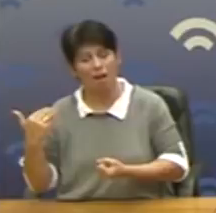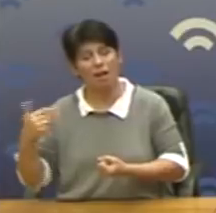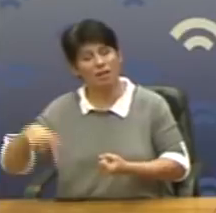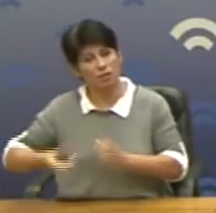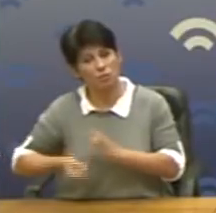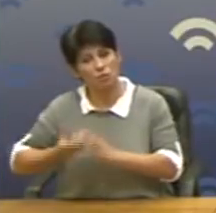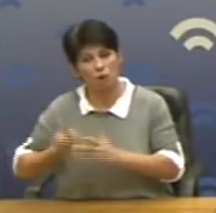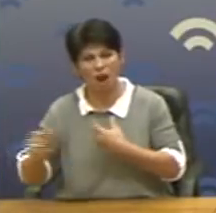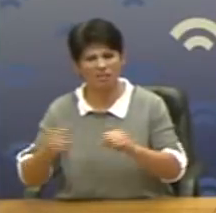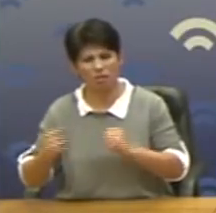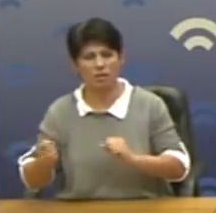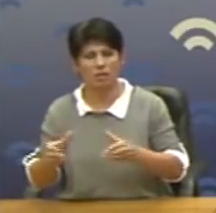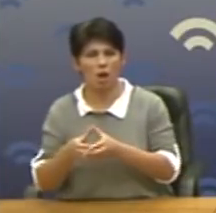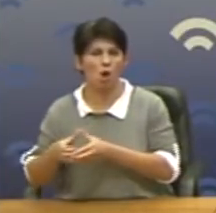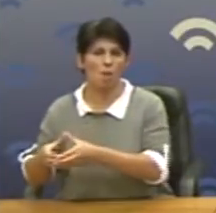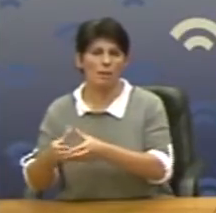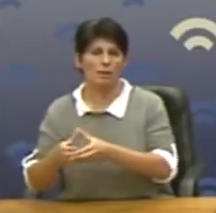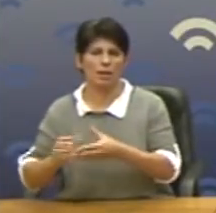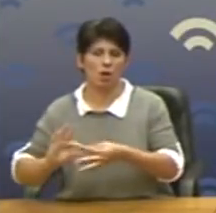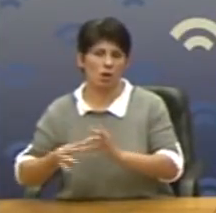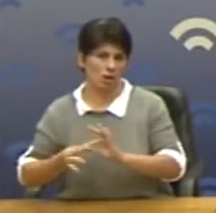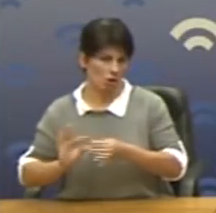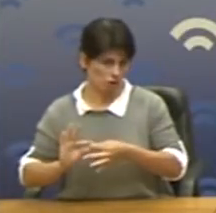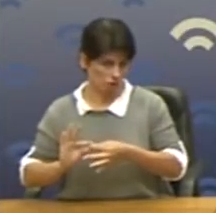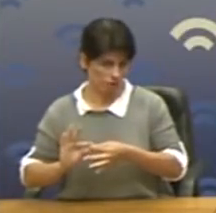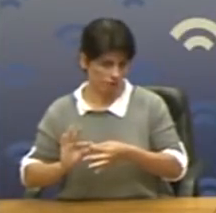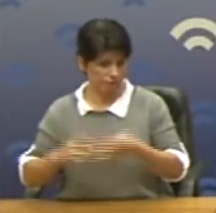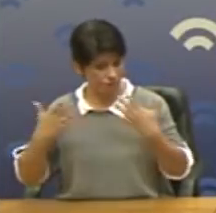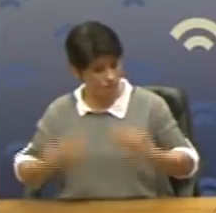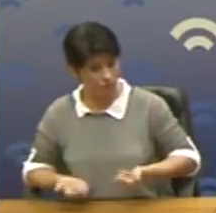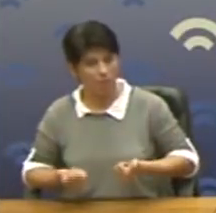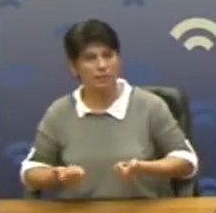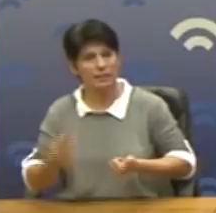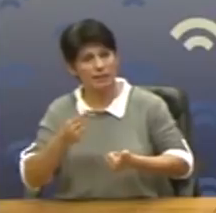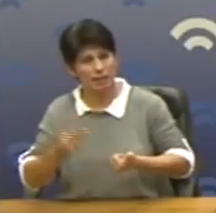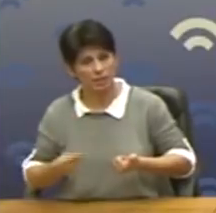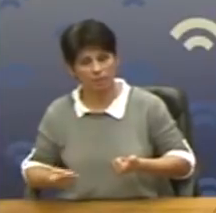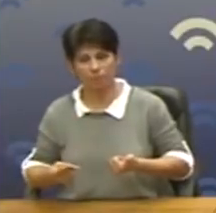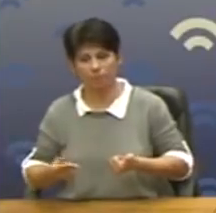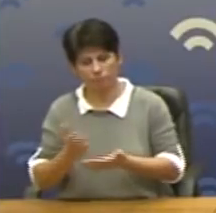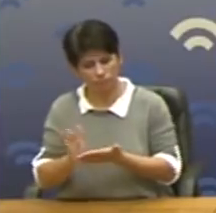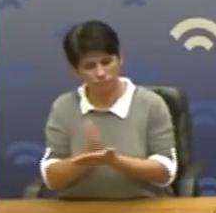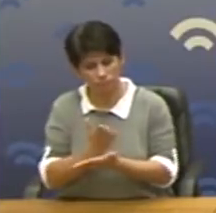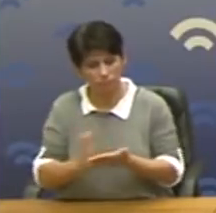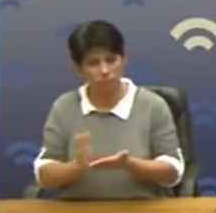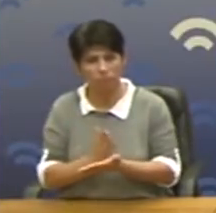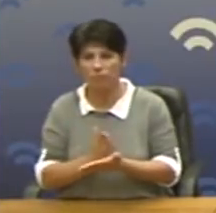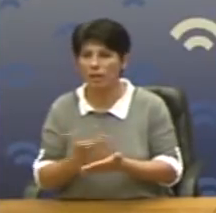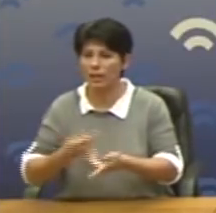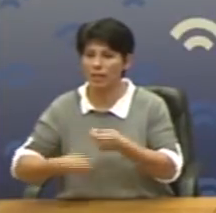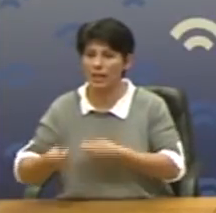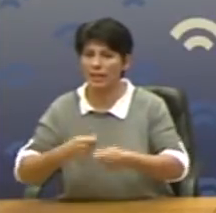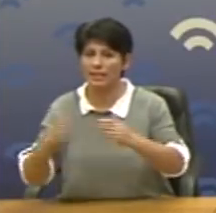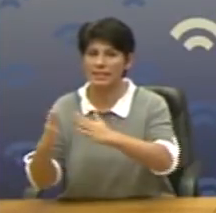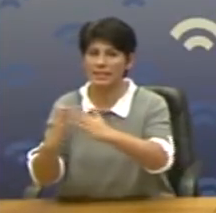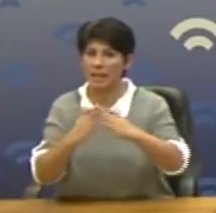αντιδραστικά κόμματα και οργανώσεις. Τα υπαρκτά ζητήματα στην κατανομή και τη διαχείριση της στέγασης πρέπει